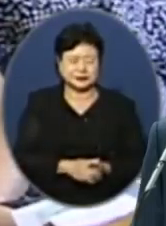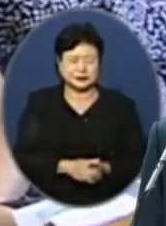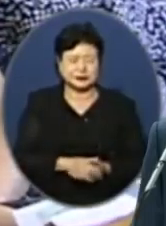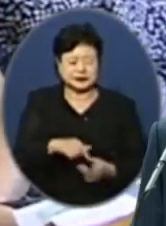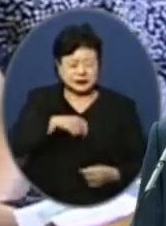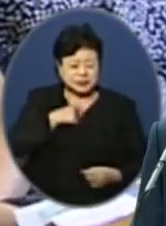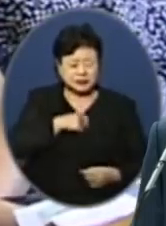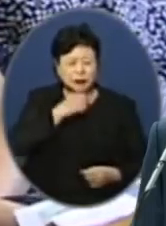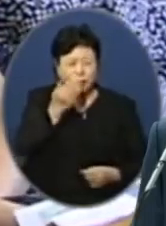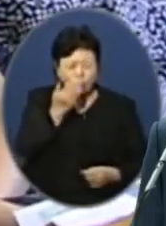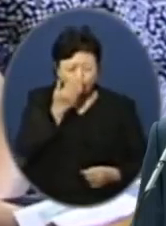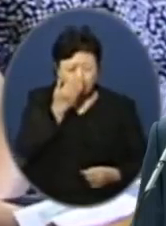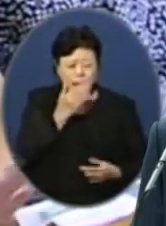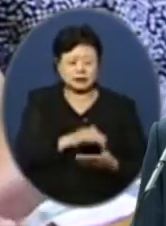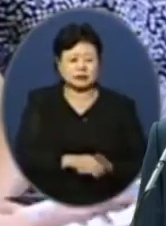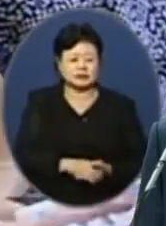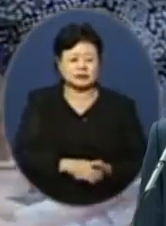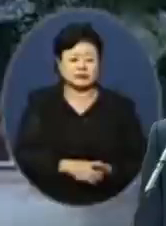의롭고 거룩하고